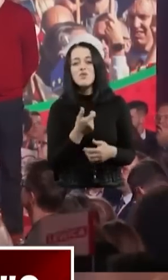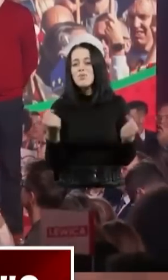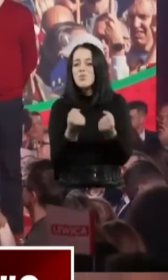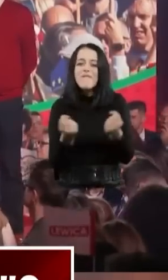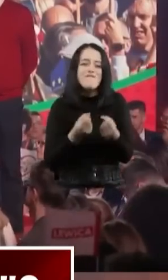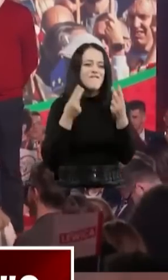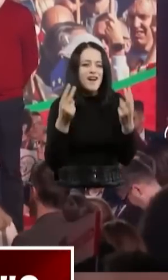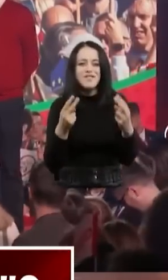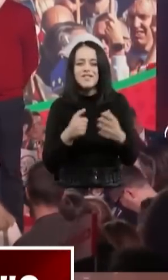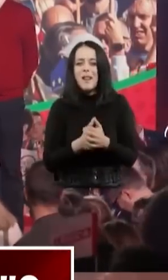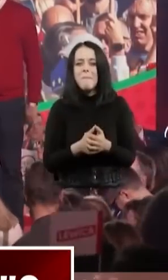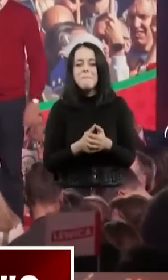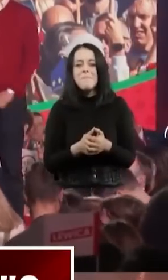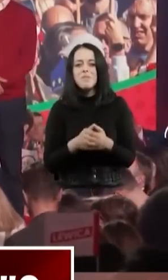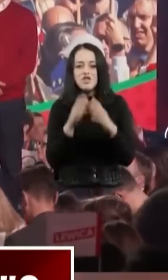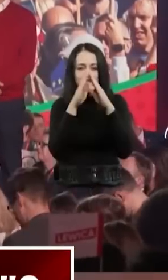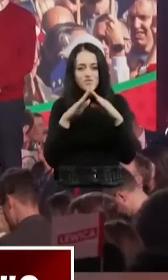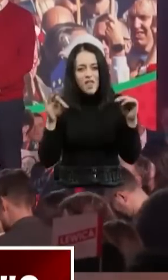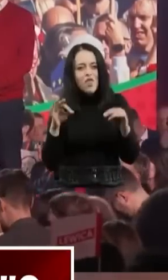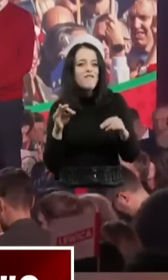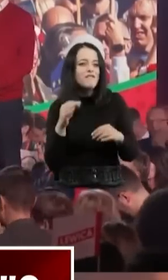Hołowni, czyli